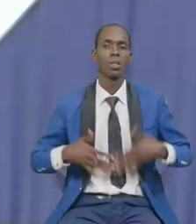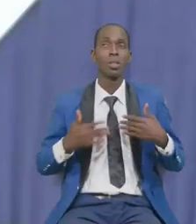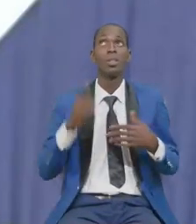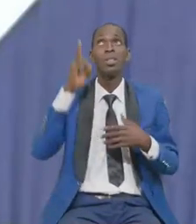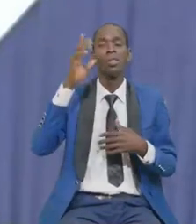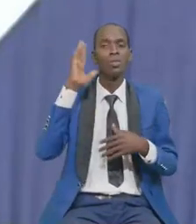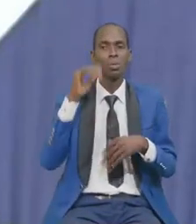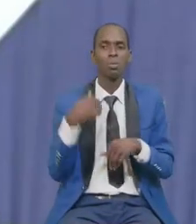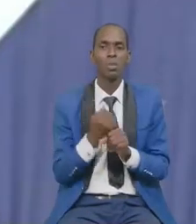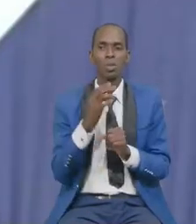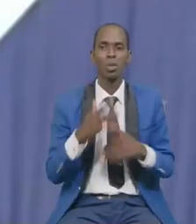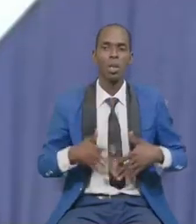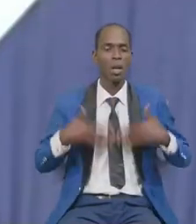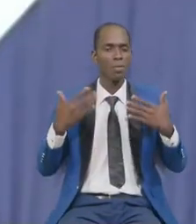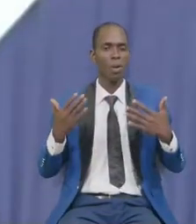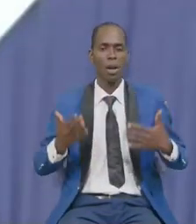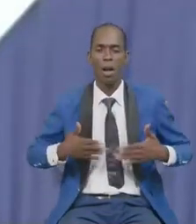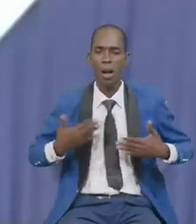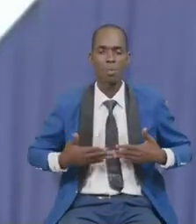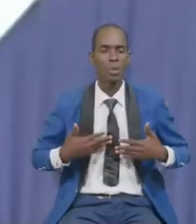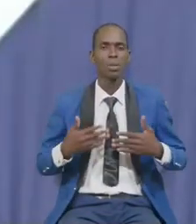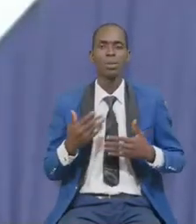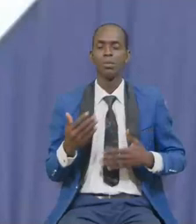Il rendra ta vie heureuse, joyeuse,